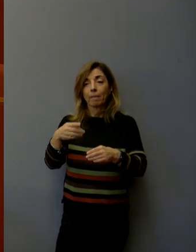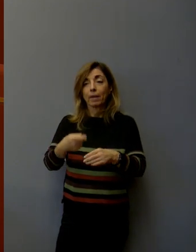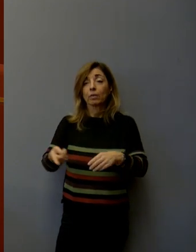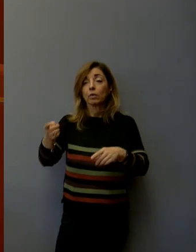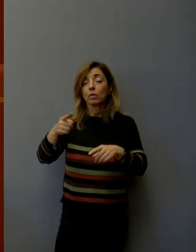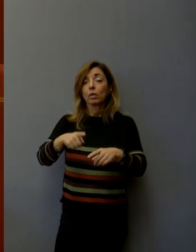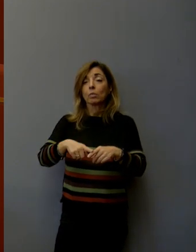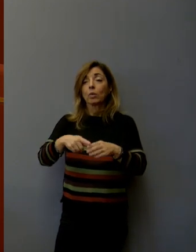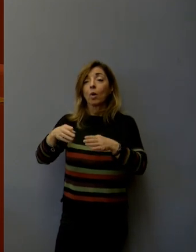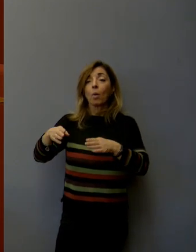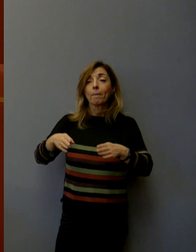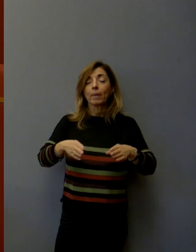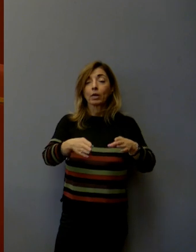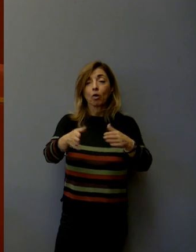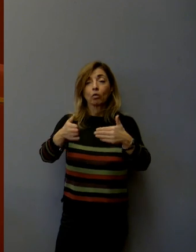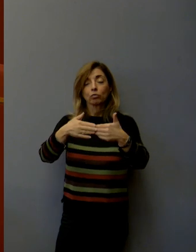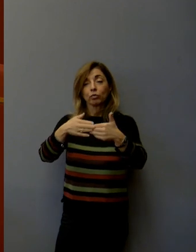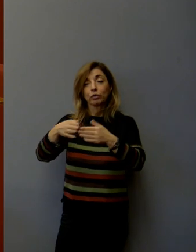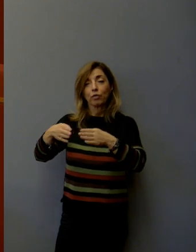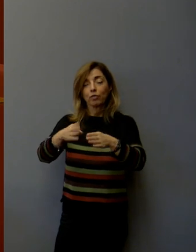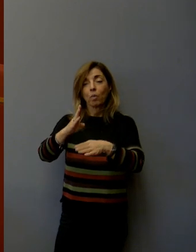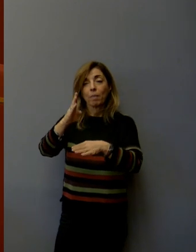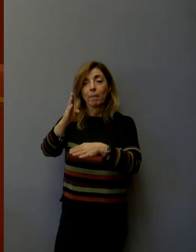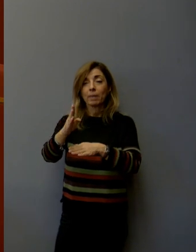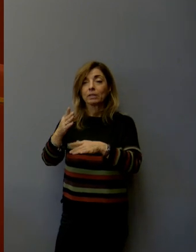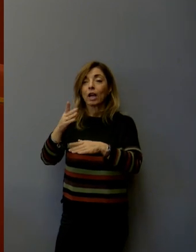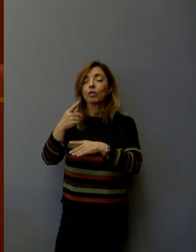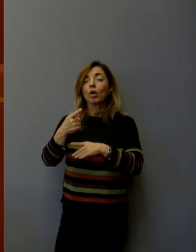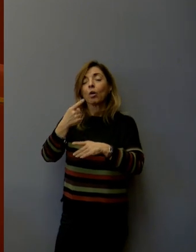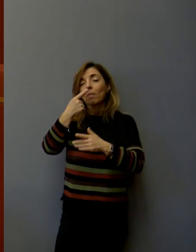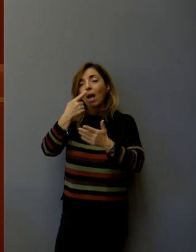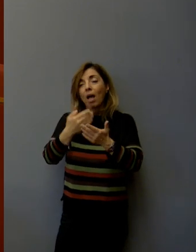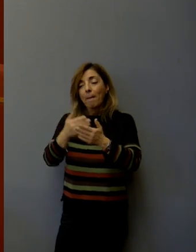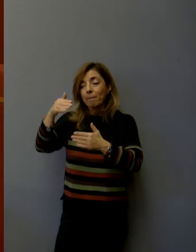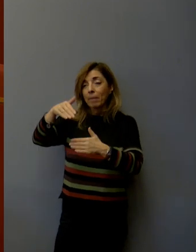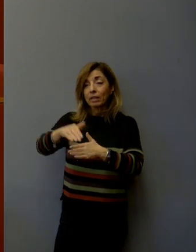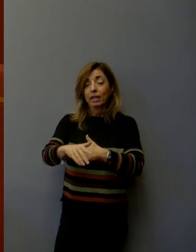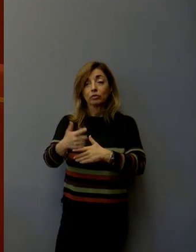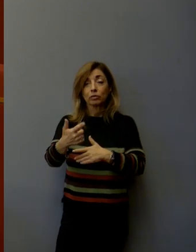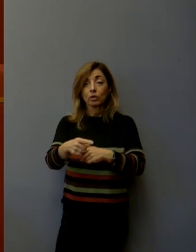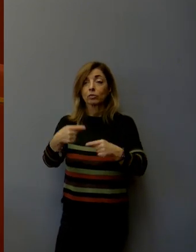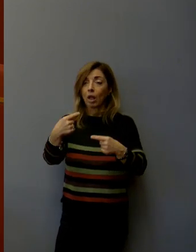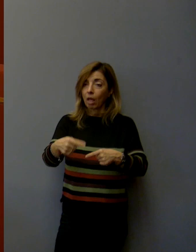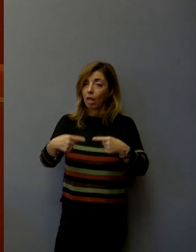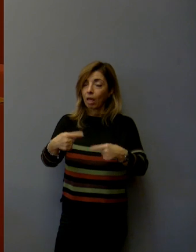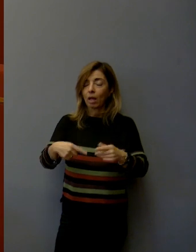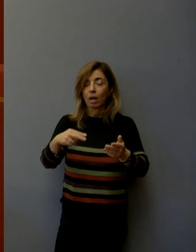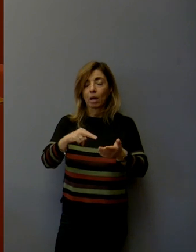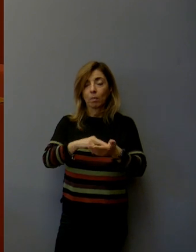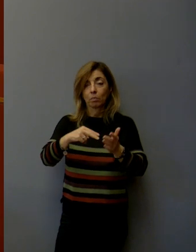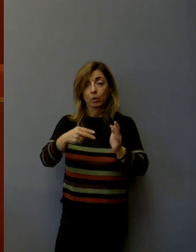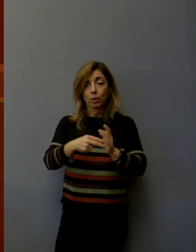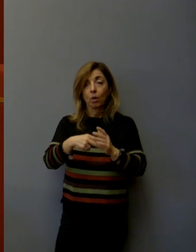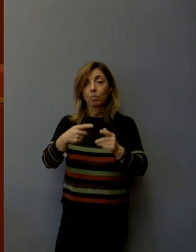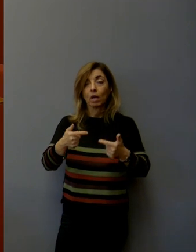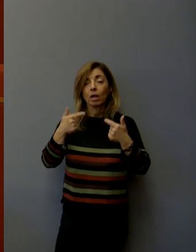percorso verso torrente guadagno non risulta avere l'adeguata pendenza a tutt'oggi il problema persiste causa danni sarebbe più gravi ad abitazione